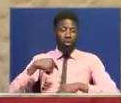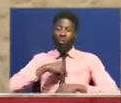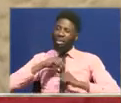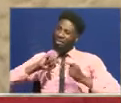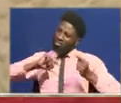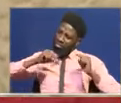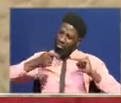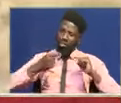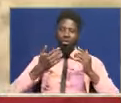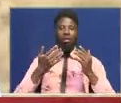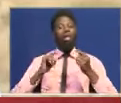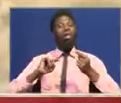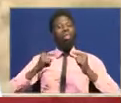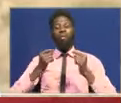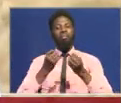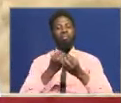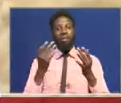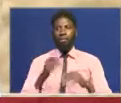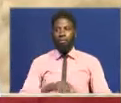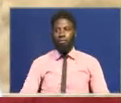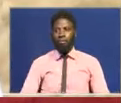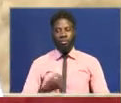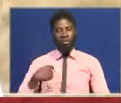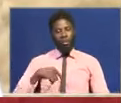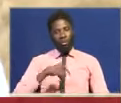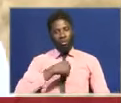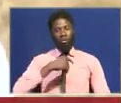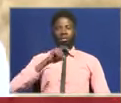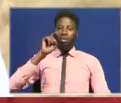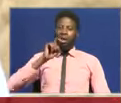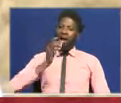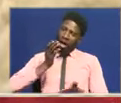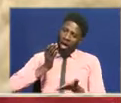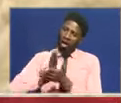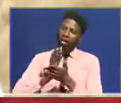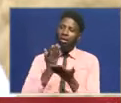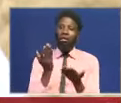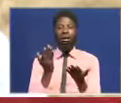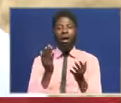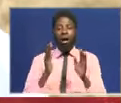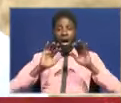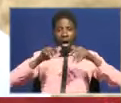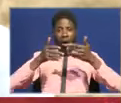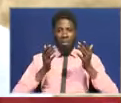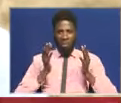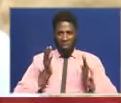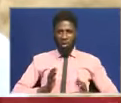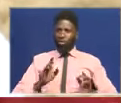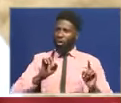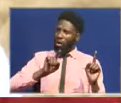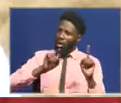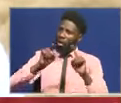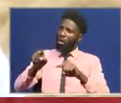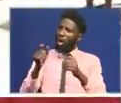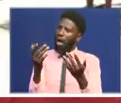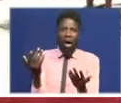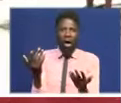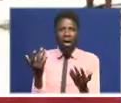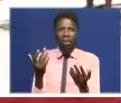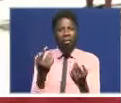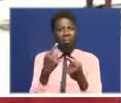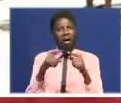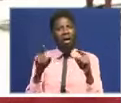kulitokea majeraha mengi sana. We need justice. Yeah. How comes that mtu anakuja tu does something and thinks that he can get away with